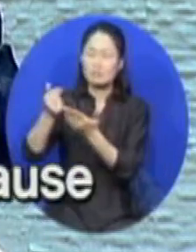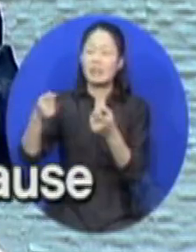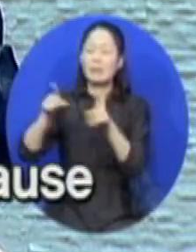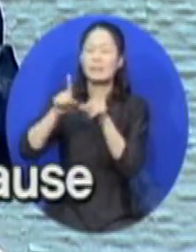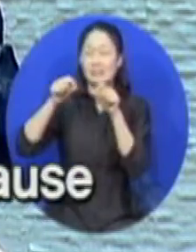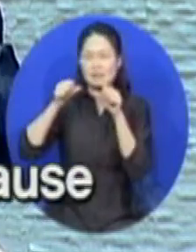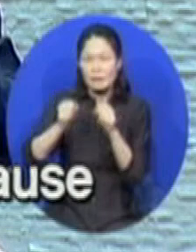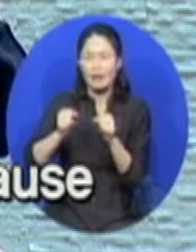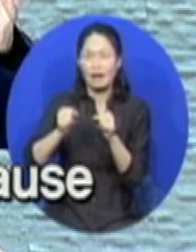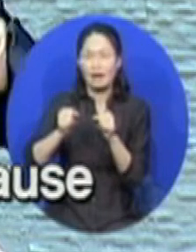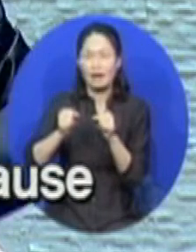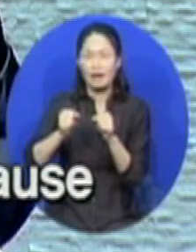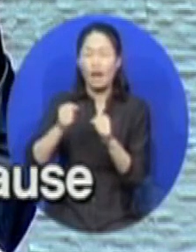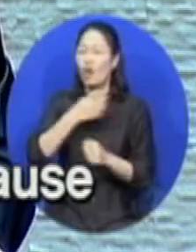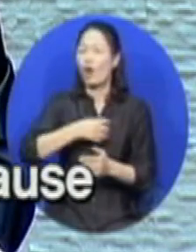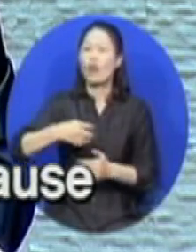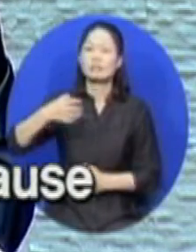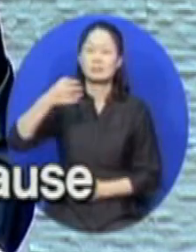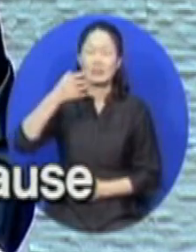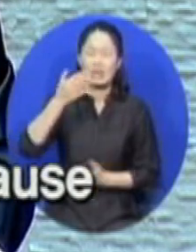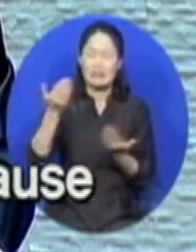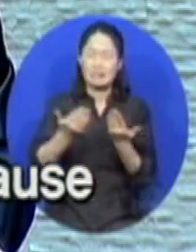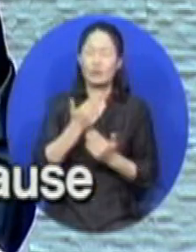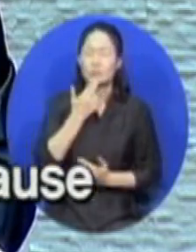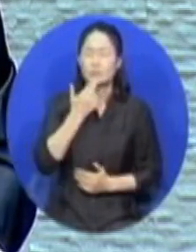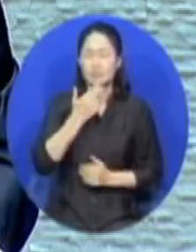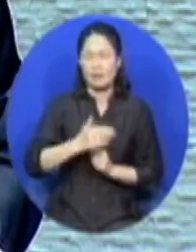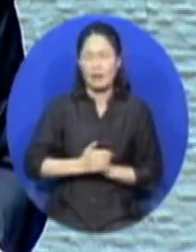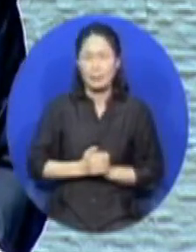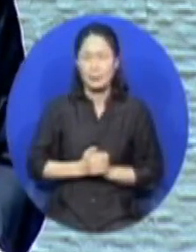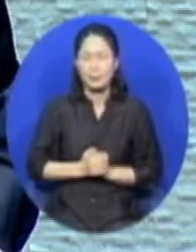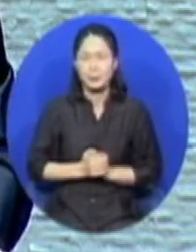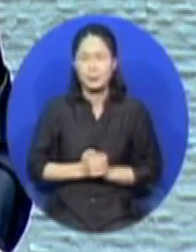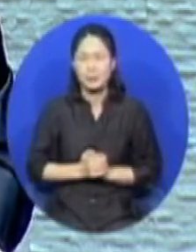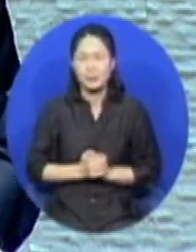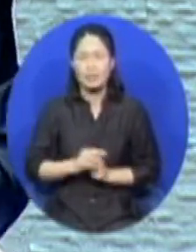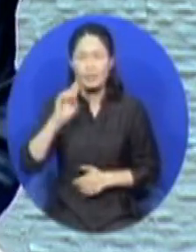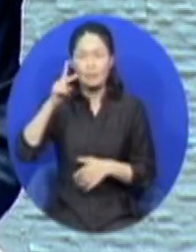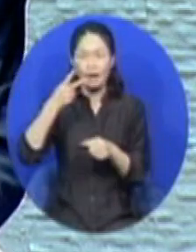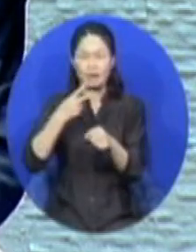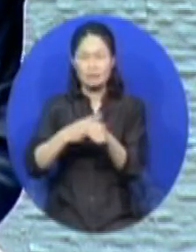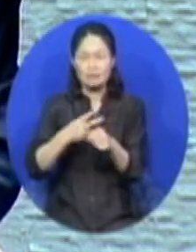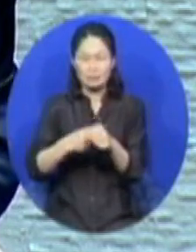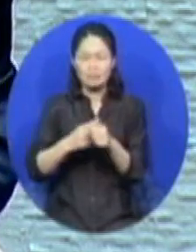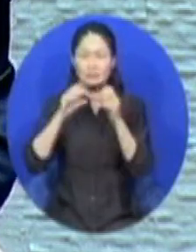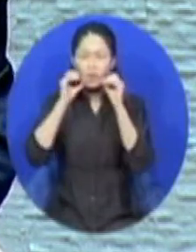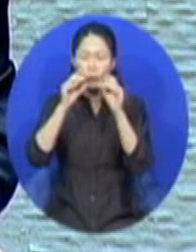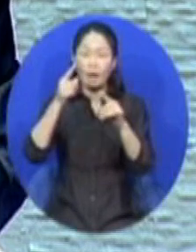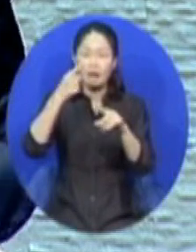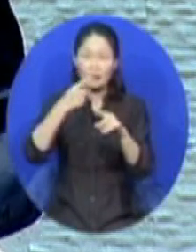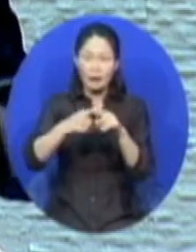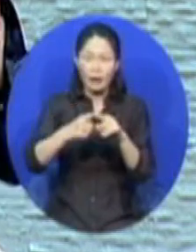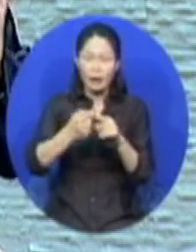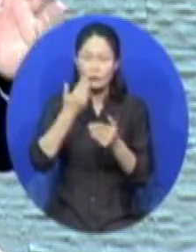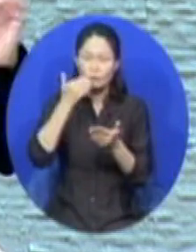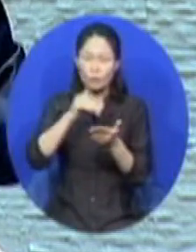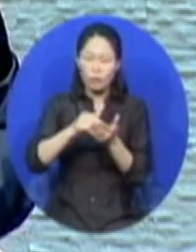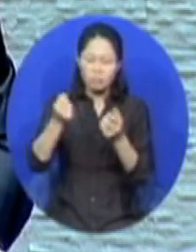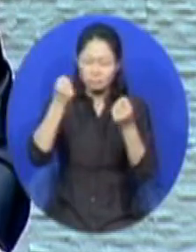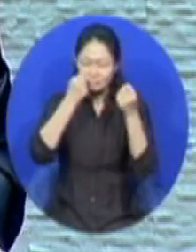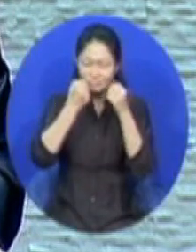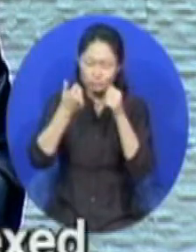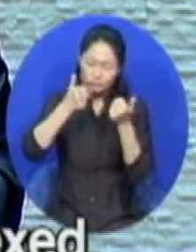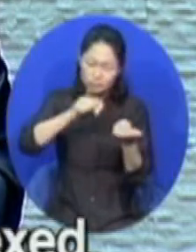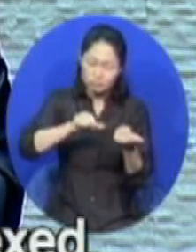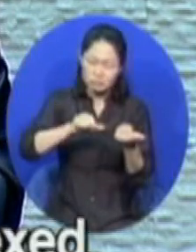계십니까 걱정할게 없었다 그 말이죠 사도 바울이 전도 하다가 보내 맞아서 죽을 지경까지